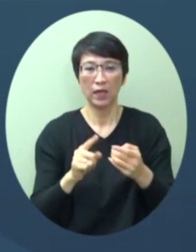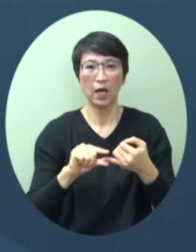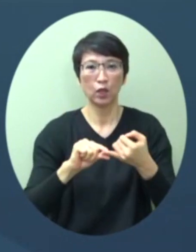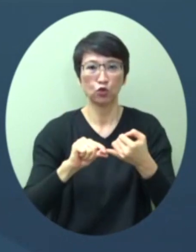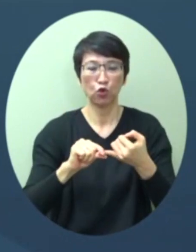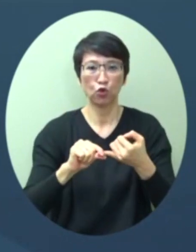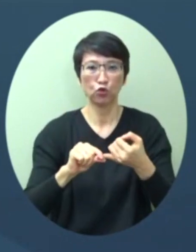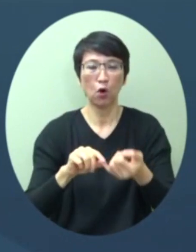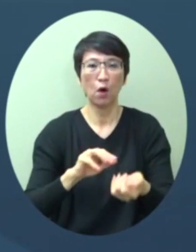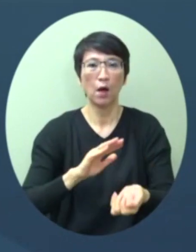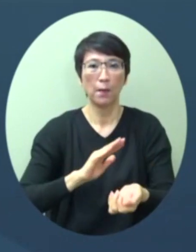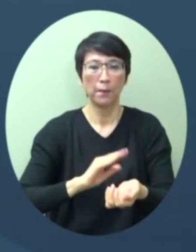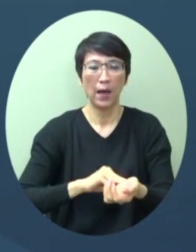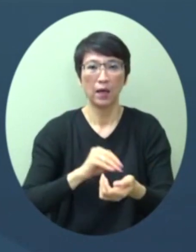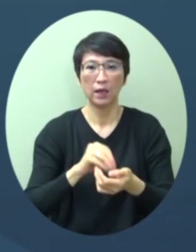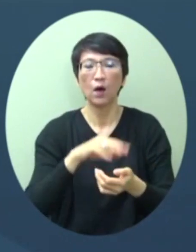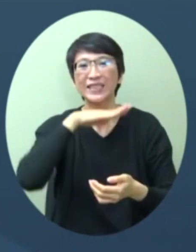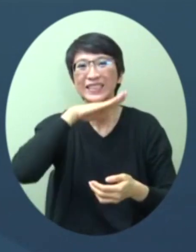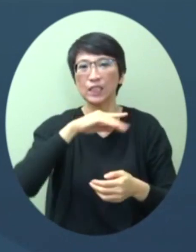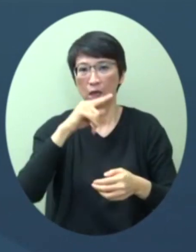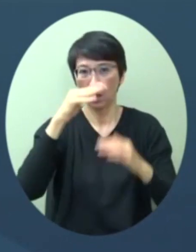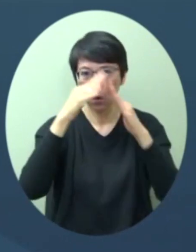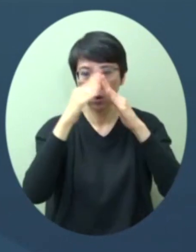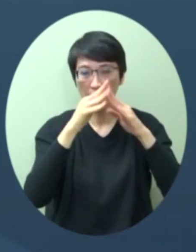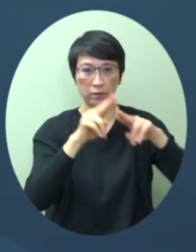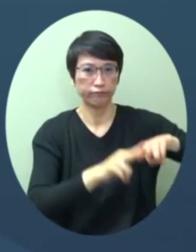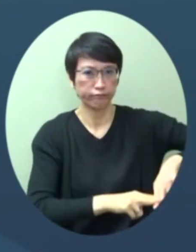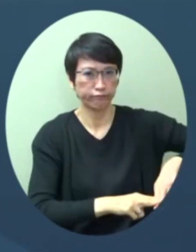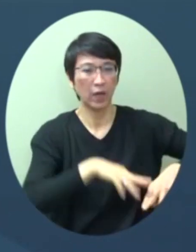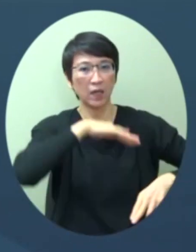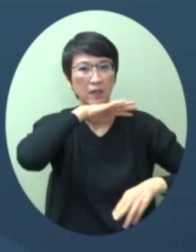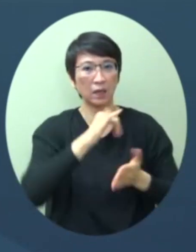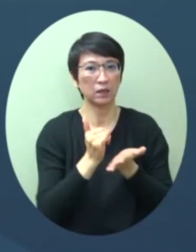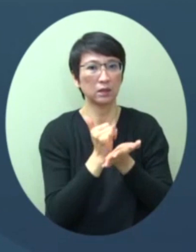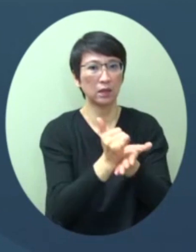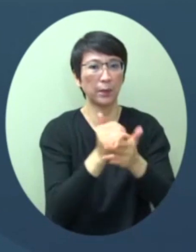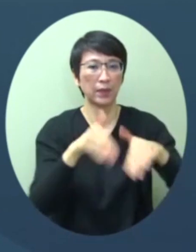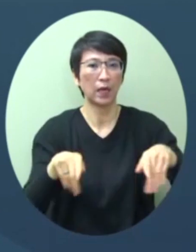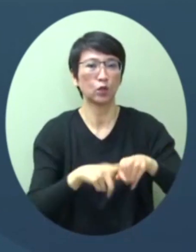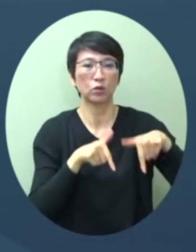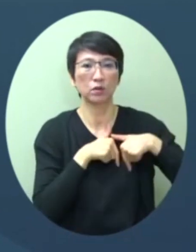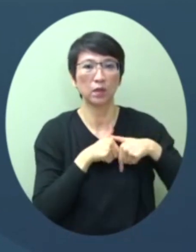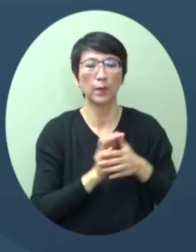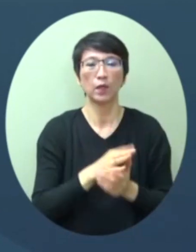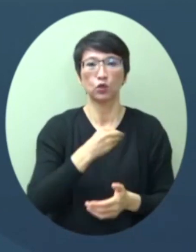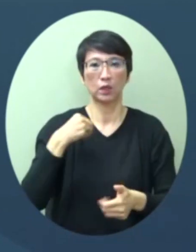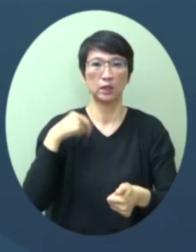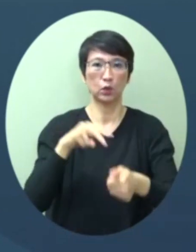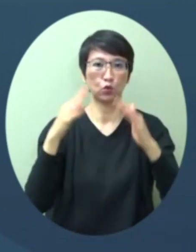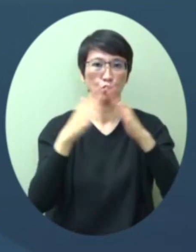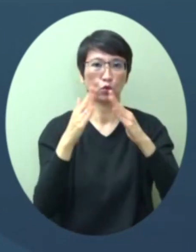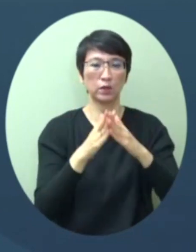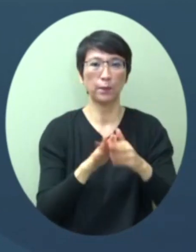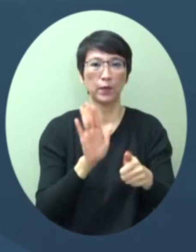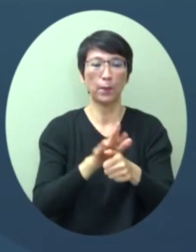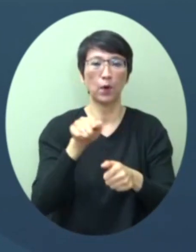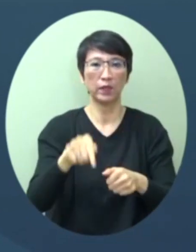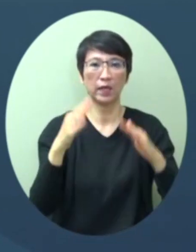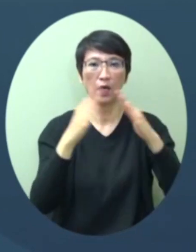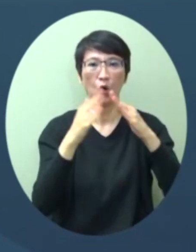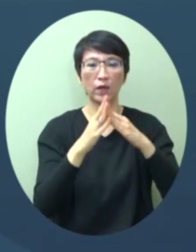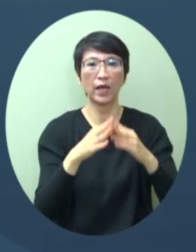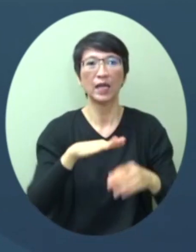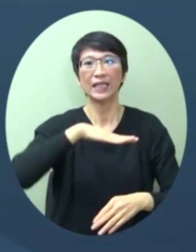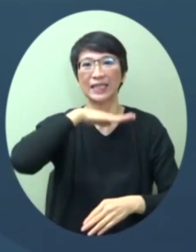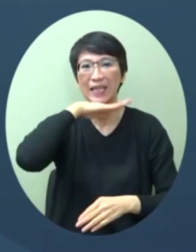在家里等候进入隔离的设施所以医管局也是需要加强给这些在家里等